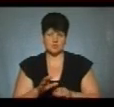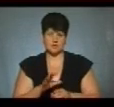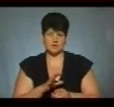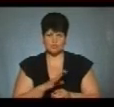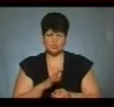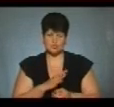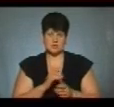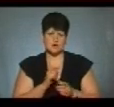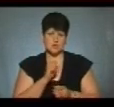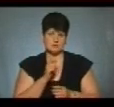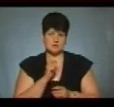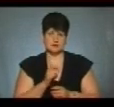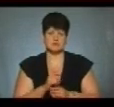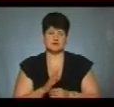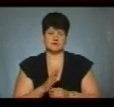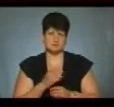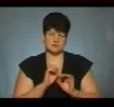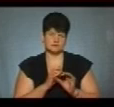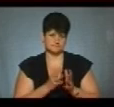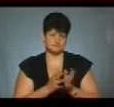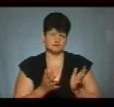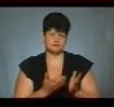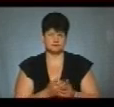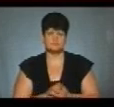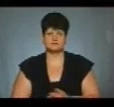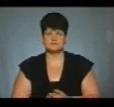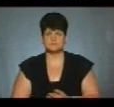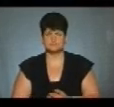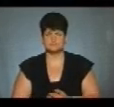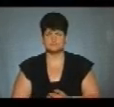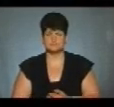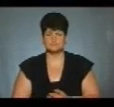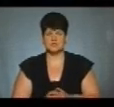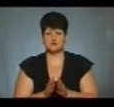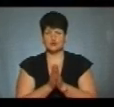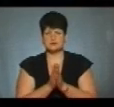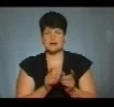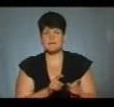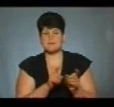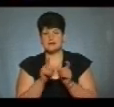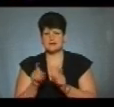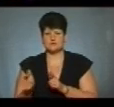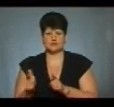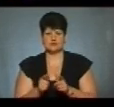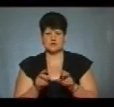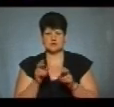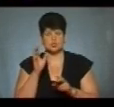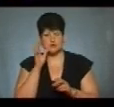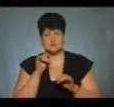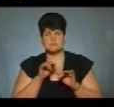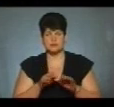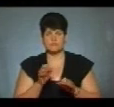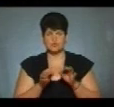наша кореспондентка Анжела Шова. Вона розповість про це більше. З клопотанням перенести підготовче слухання у справі до